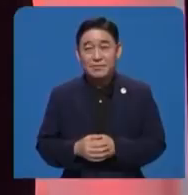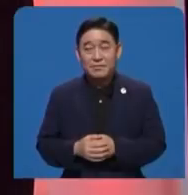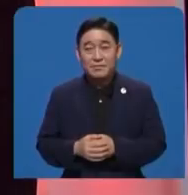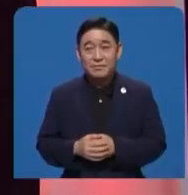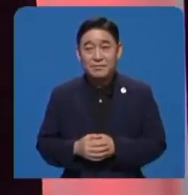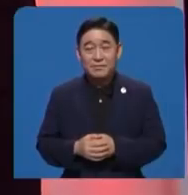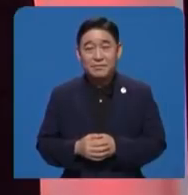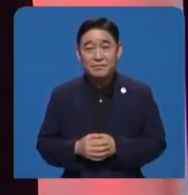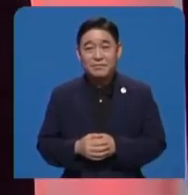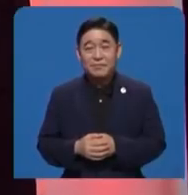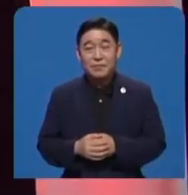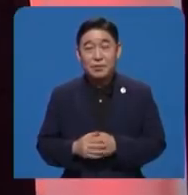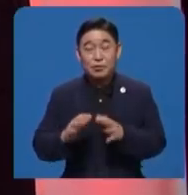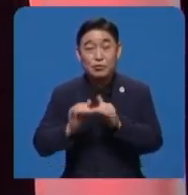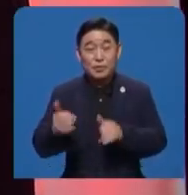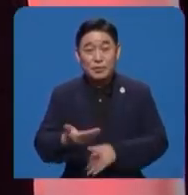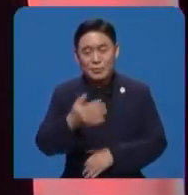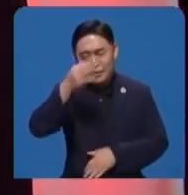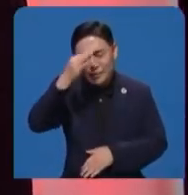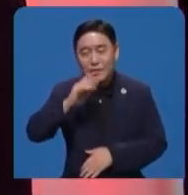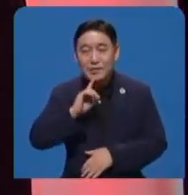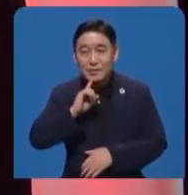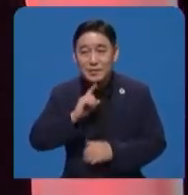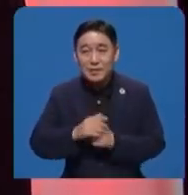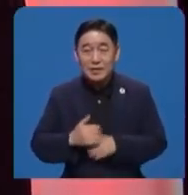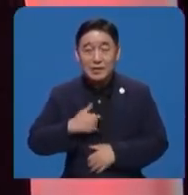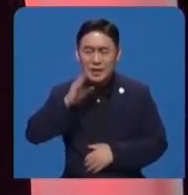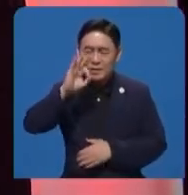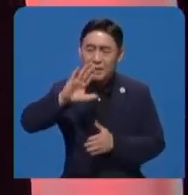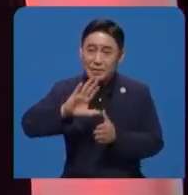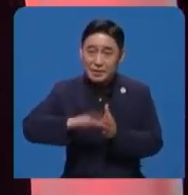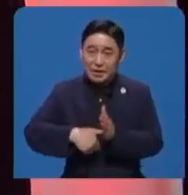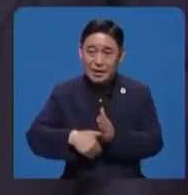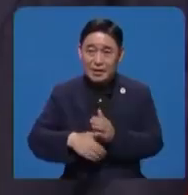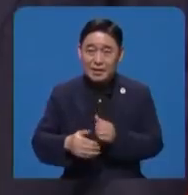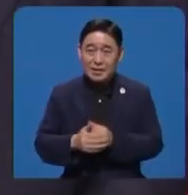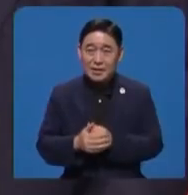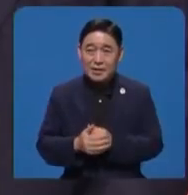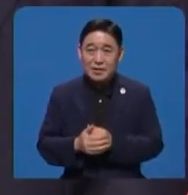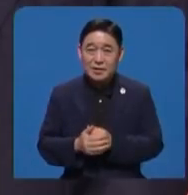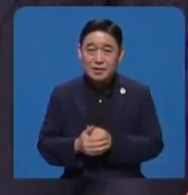그리고. 국민들께 하여튼 소원. 제가 보건대는 그거,